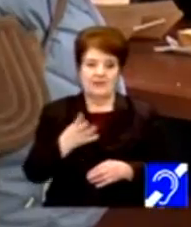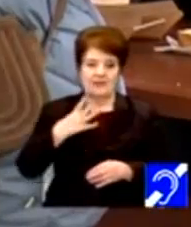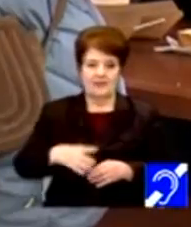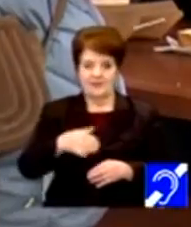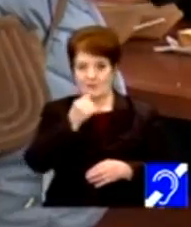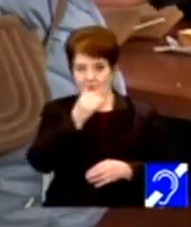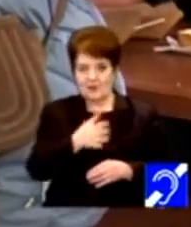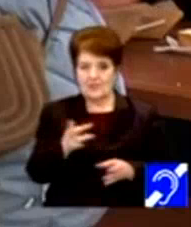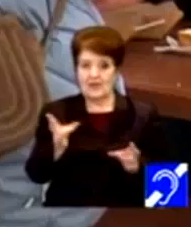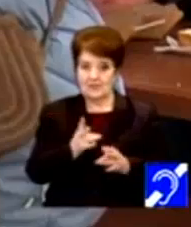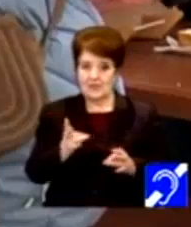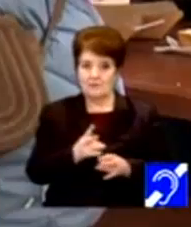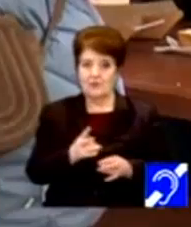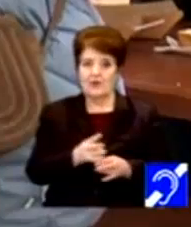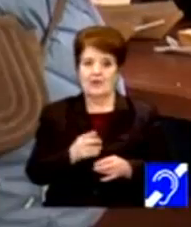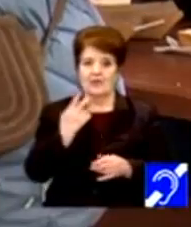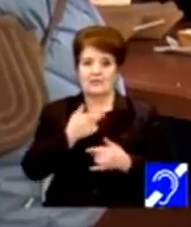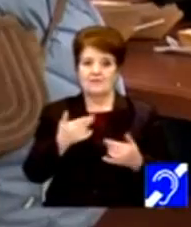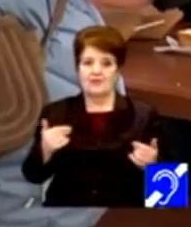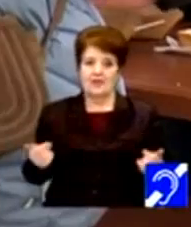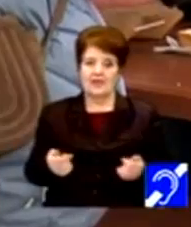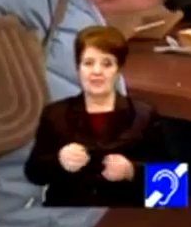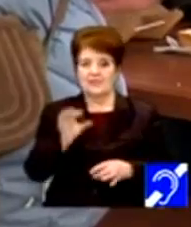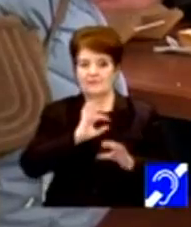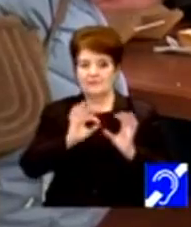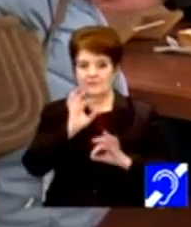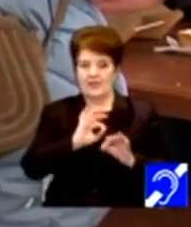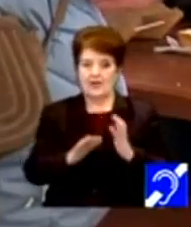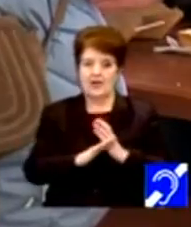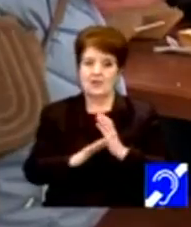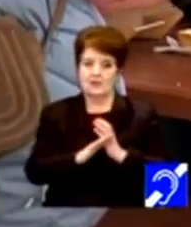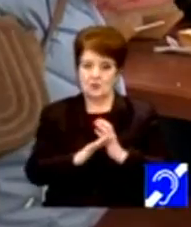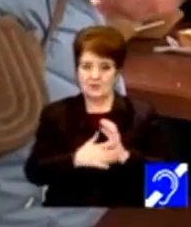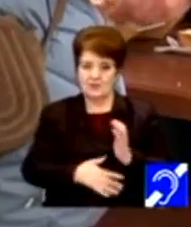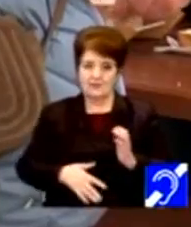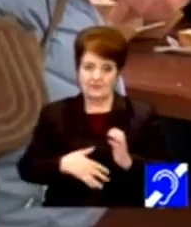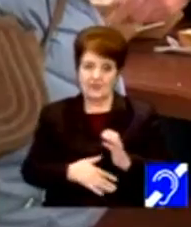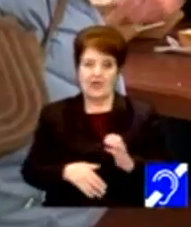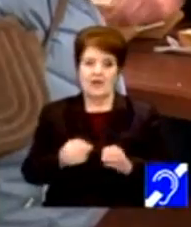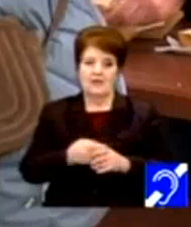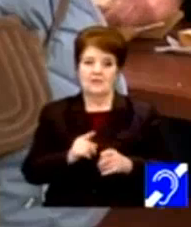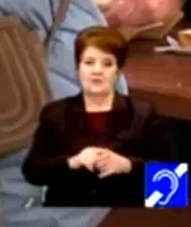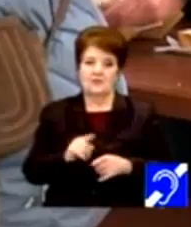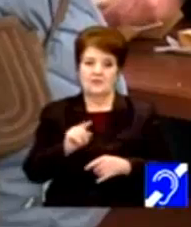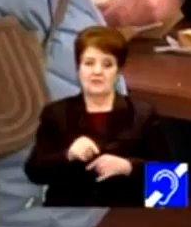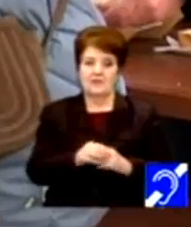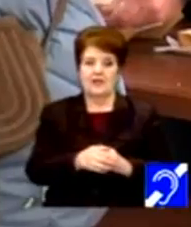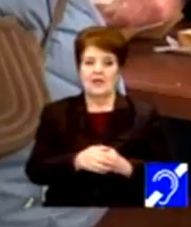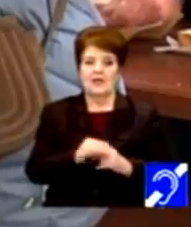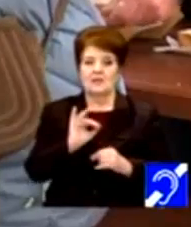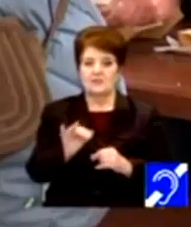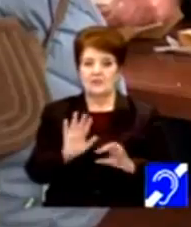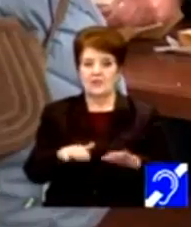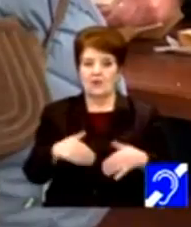de sărbătoare ar trebui să aibă la îndemână diferiți fermenți care ajută digestia. Ceaiurile de mușețel, sunătoare sau anason sunt și